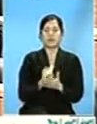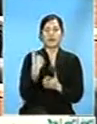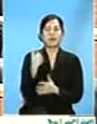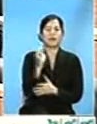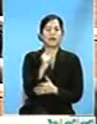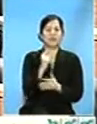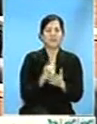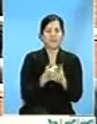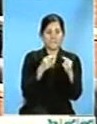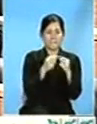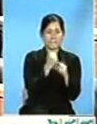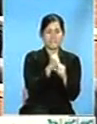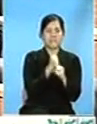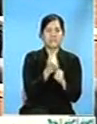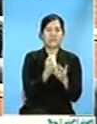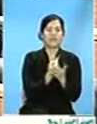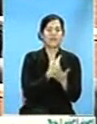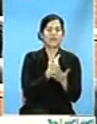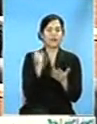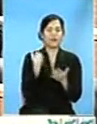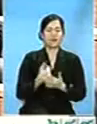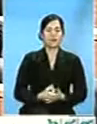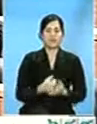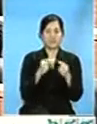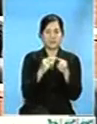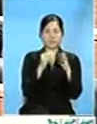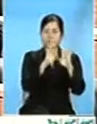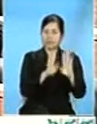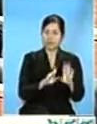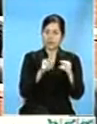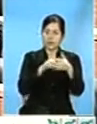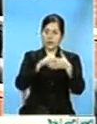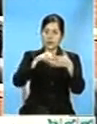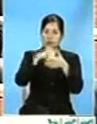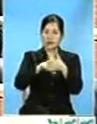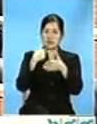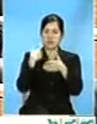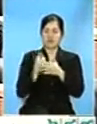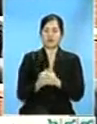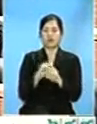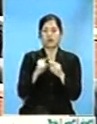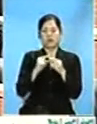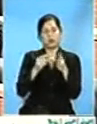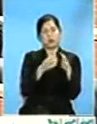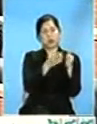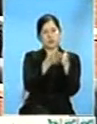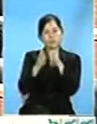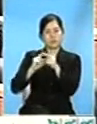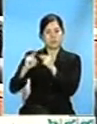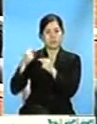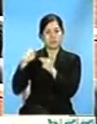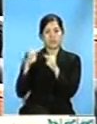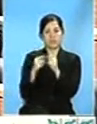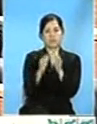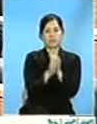าที่แทนเขาถ้าเป็นสว.เขาเลือกแบบหนึ่งสส.แบบหนึ่งนักการเมืองท้องถิ่นผู้บริหารท้องถิ่นเขาก็เลือกคนละแบบครับ